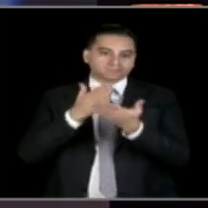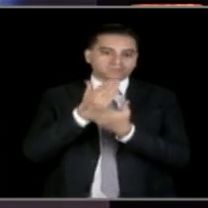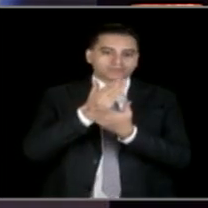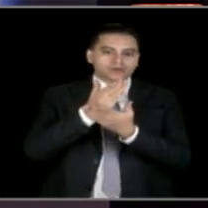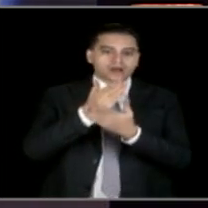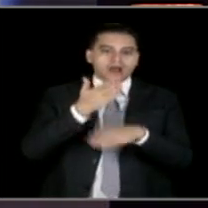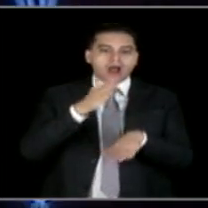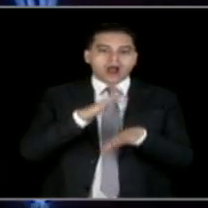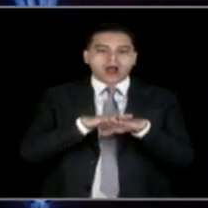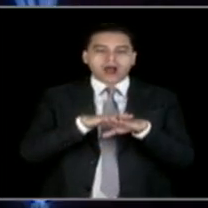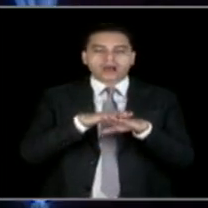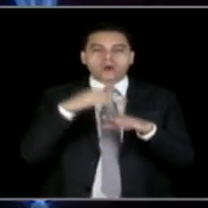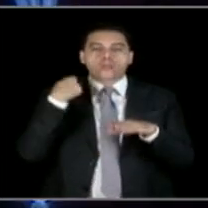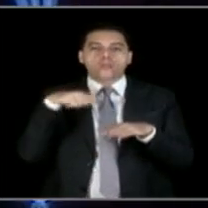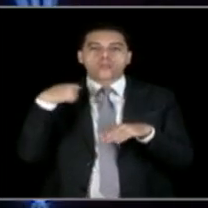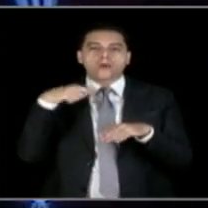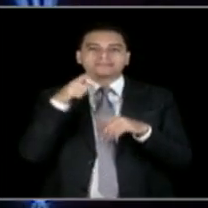بقيادة كارلس الفنزويلي.